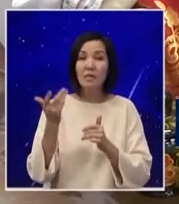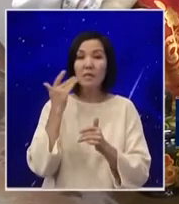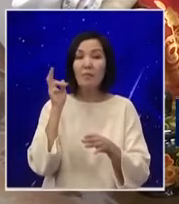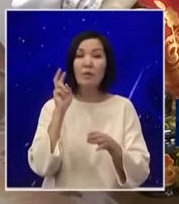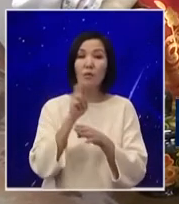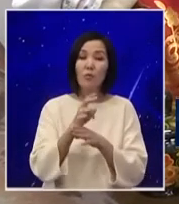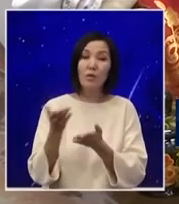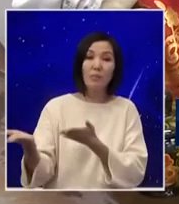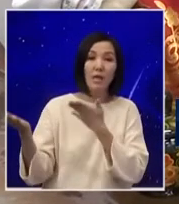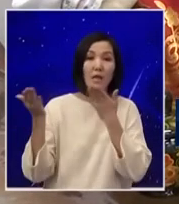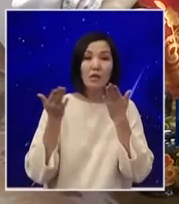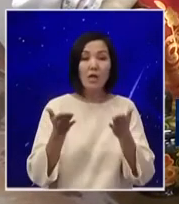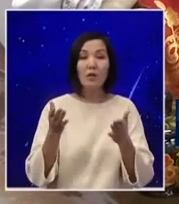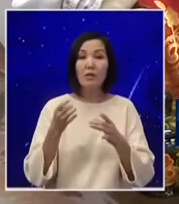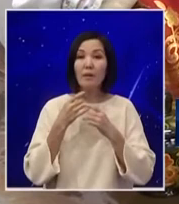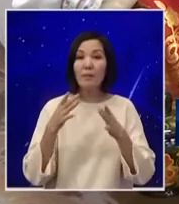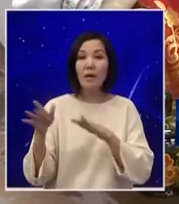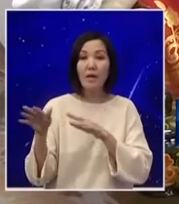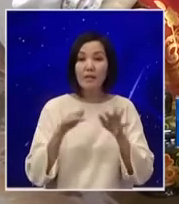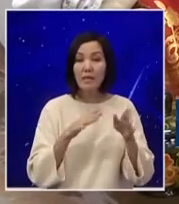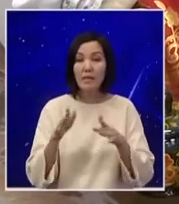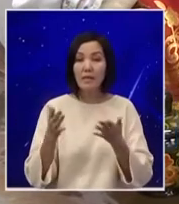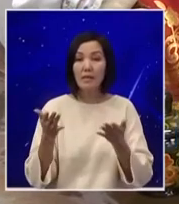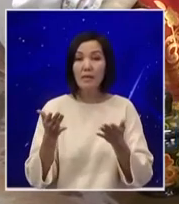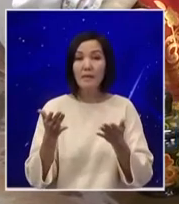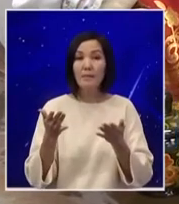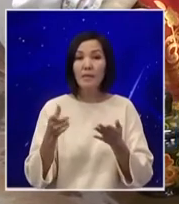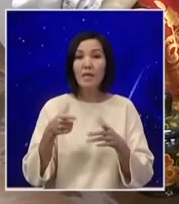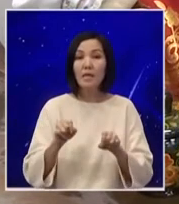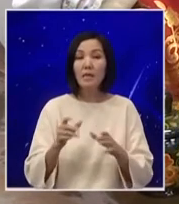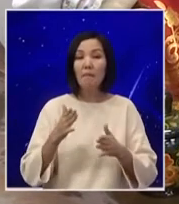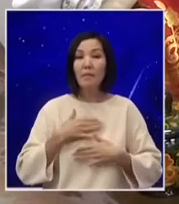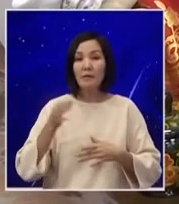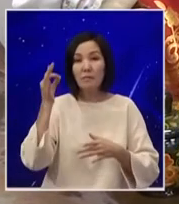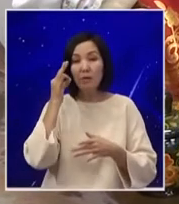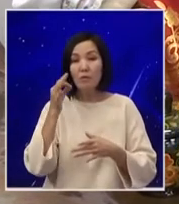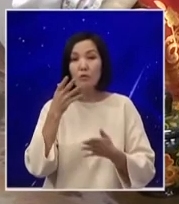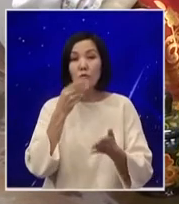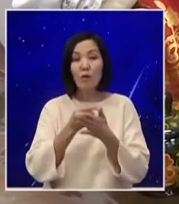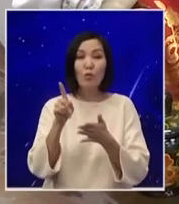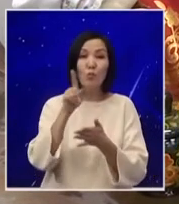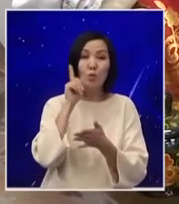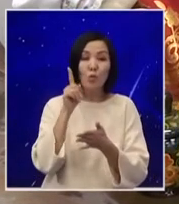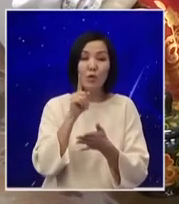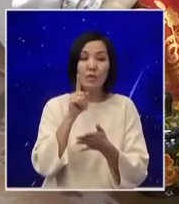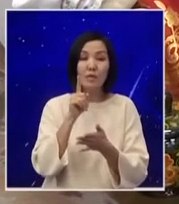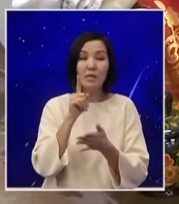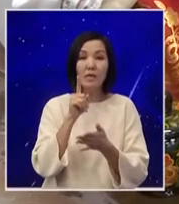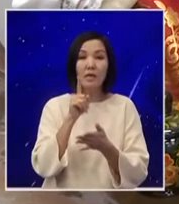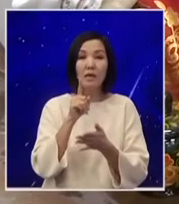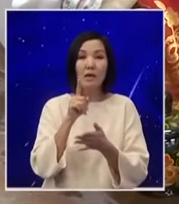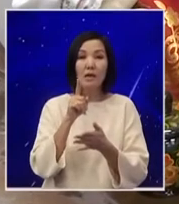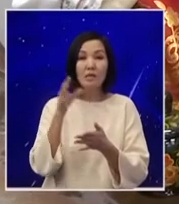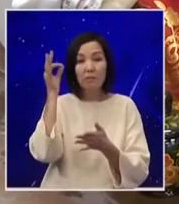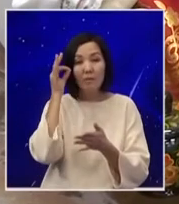приглашает на пять на мероприятие такого масштаба где мы вспоминаем свою молодость вспоминаем свои года